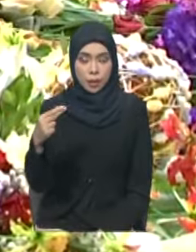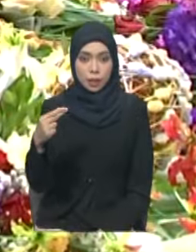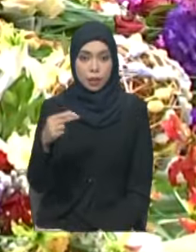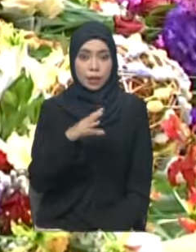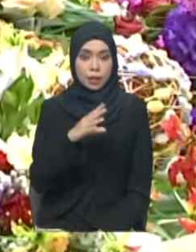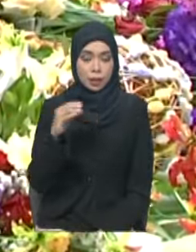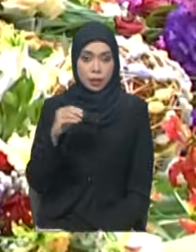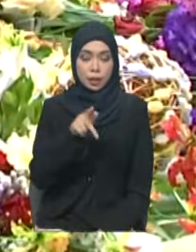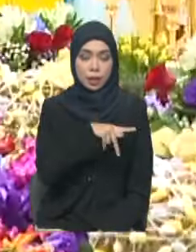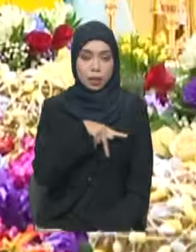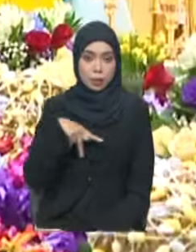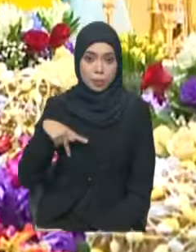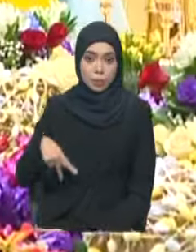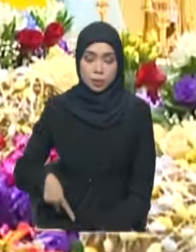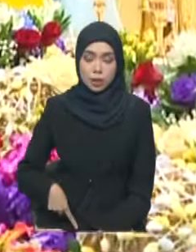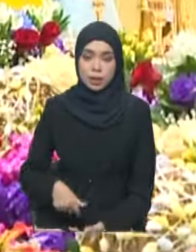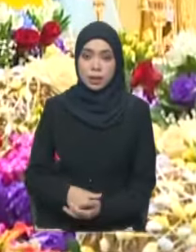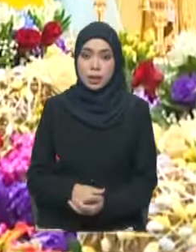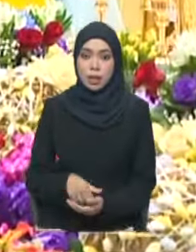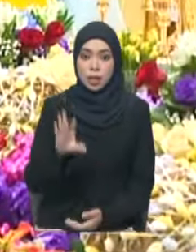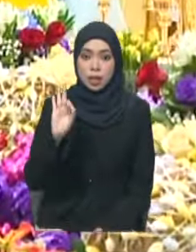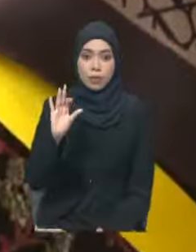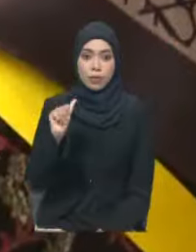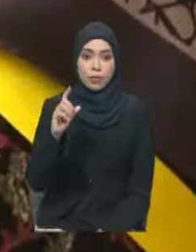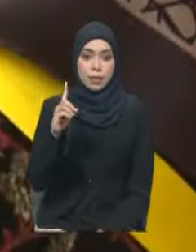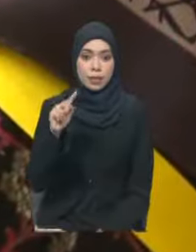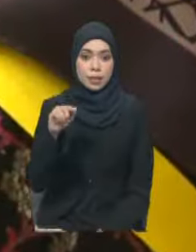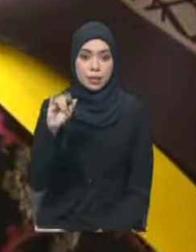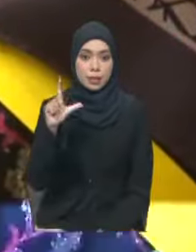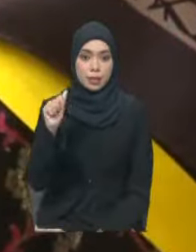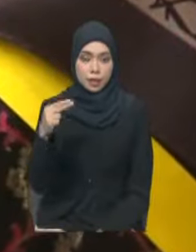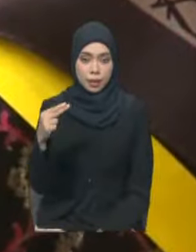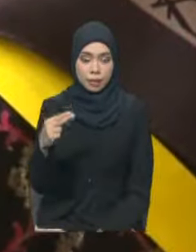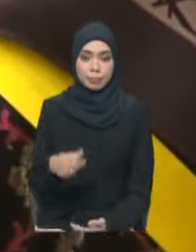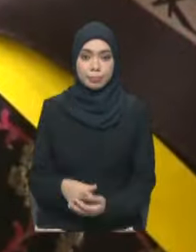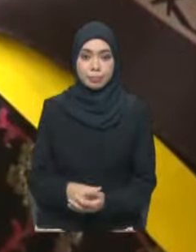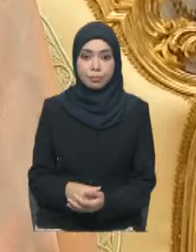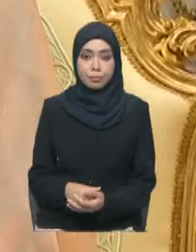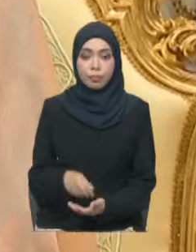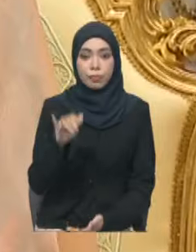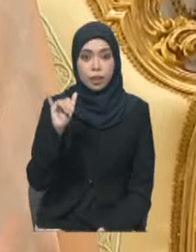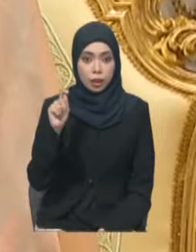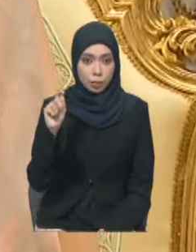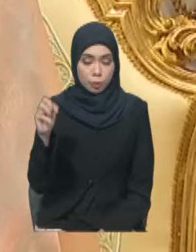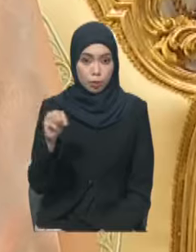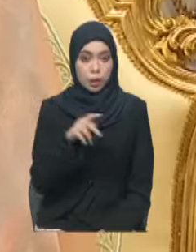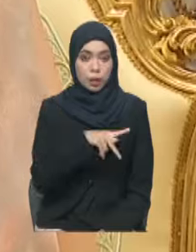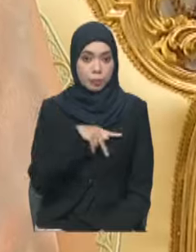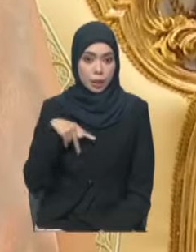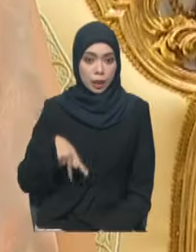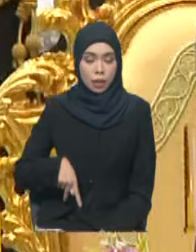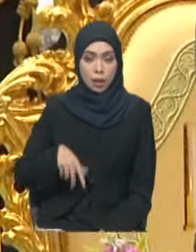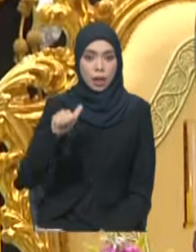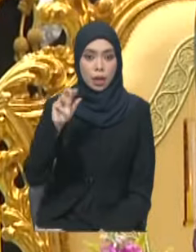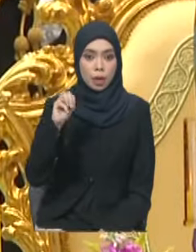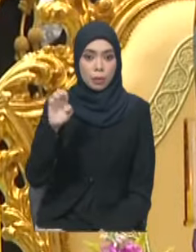Yang Teramat Mulia Paduka Seri Pangeran Anak Puteri Fazilah Lubabul Bolkiah. Yang Teramat Mulia Paduka Seri Pangeran Anak Puteri